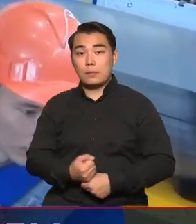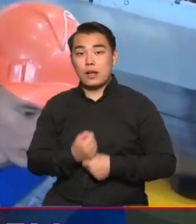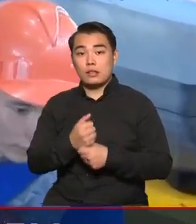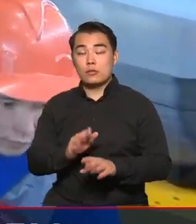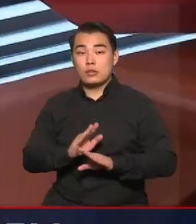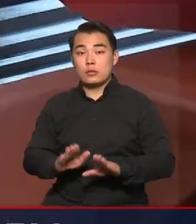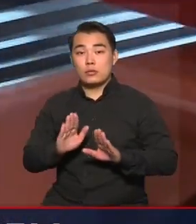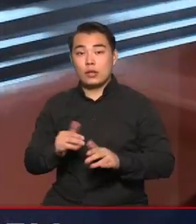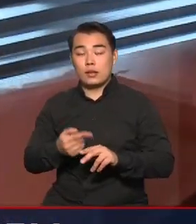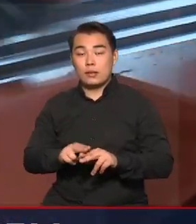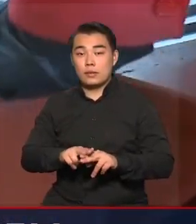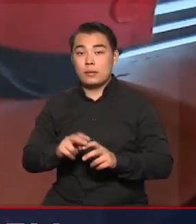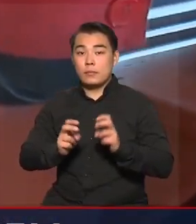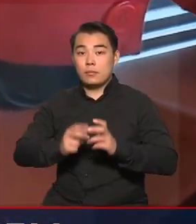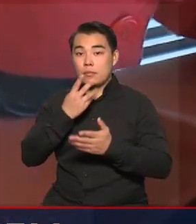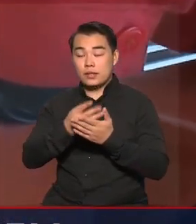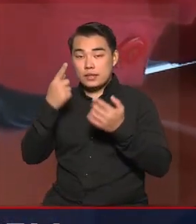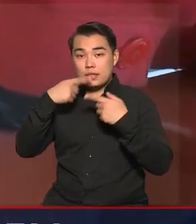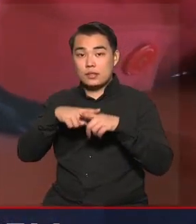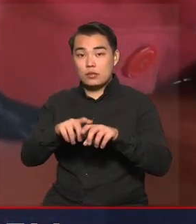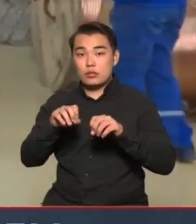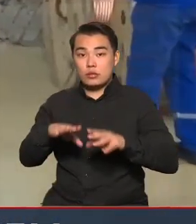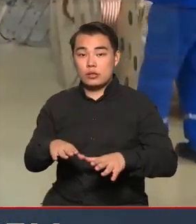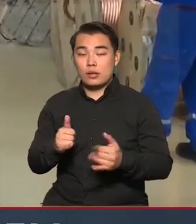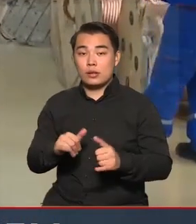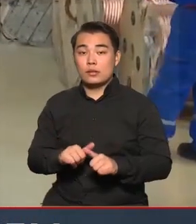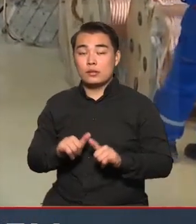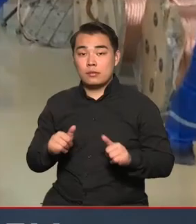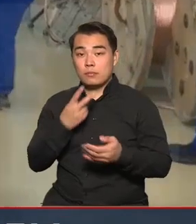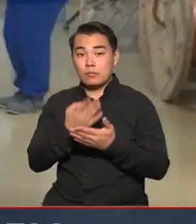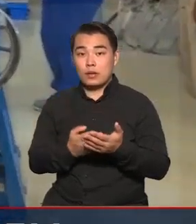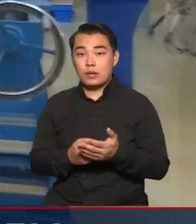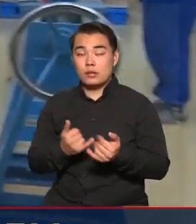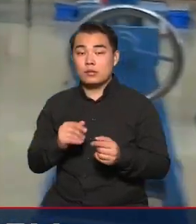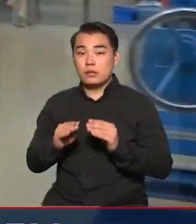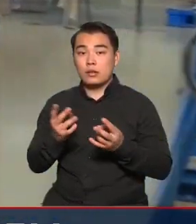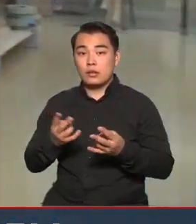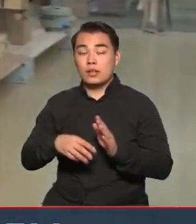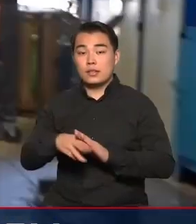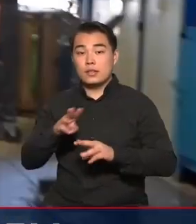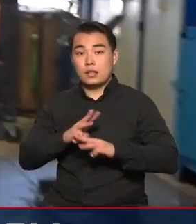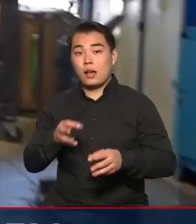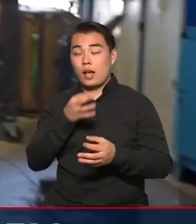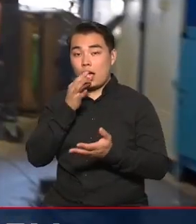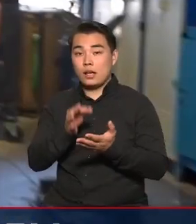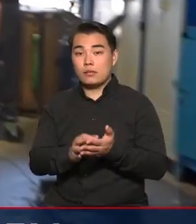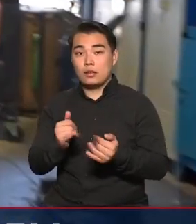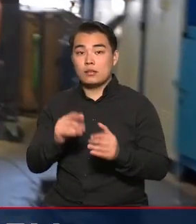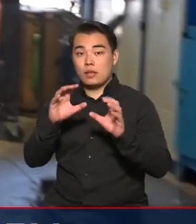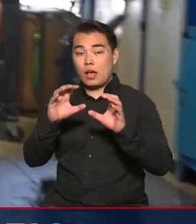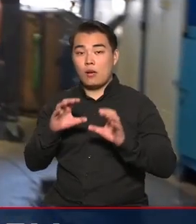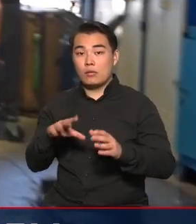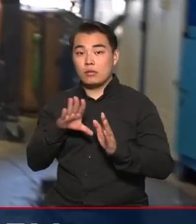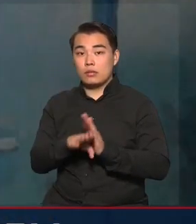өнім түрлерін арттырып, инновациялық технологиялар енгізуге ұмтылған кәсіпкерлерге жасалуға жет. Сенат талқылаған заң жобасында